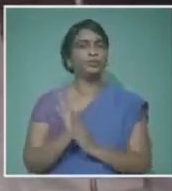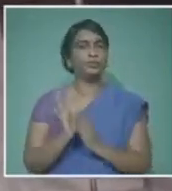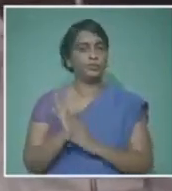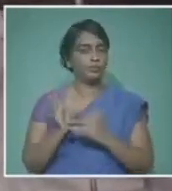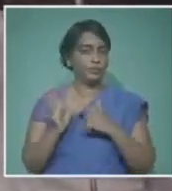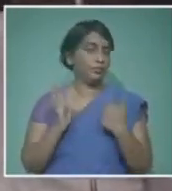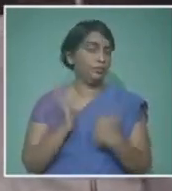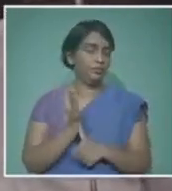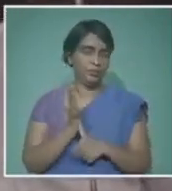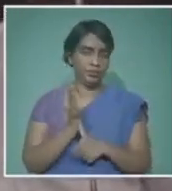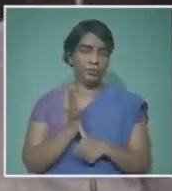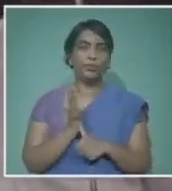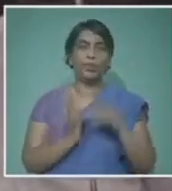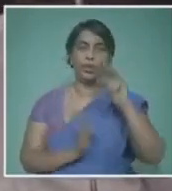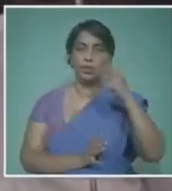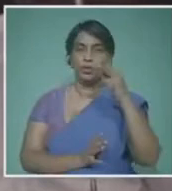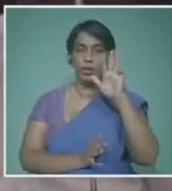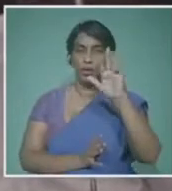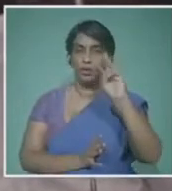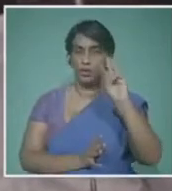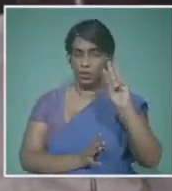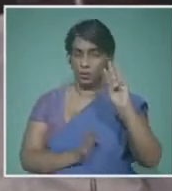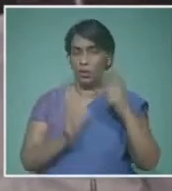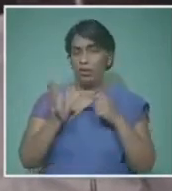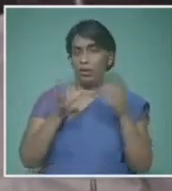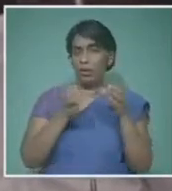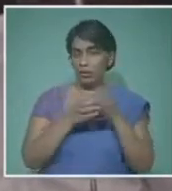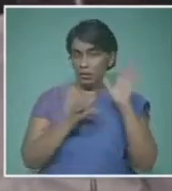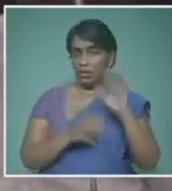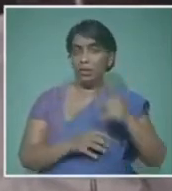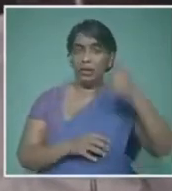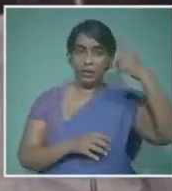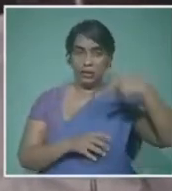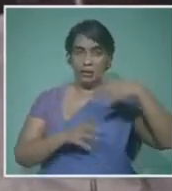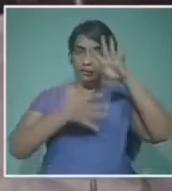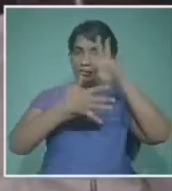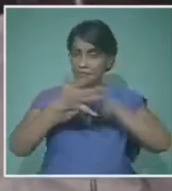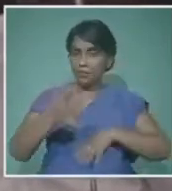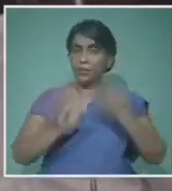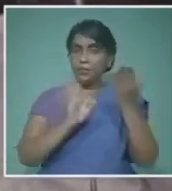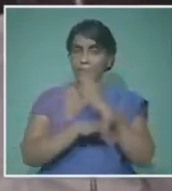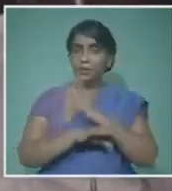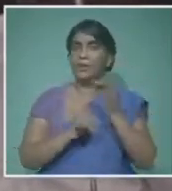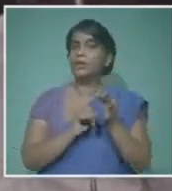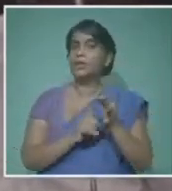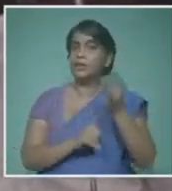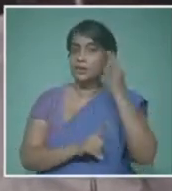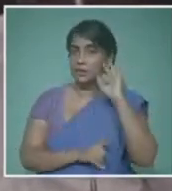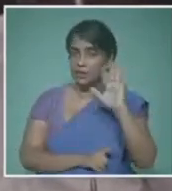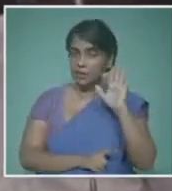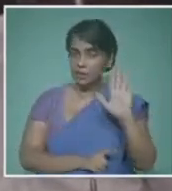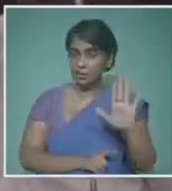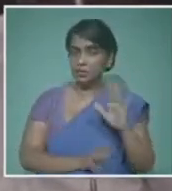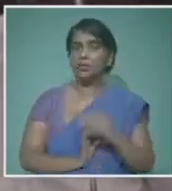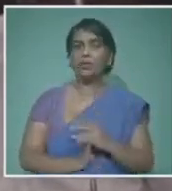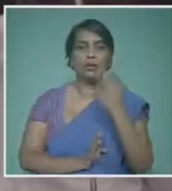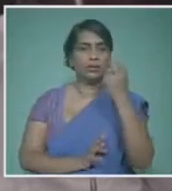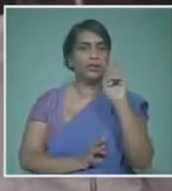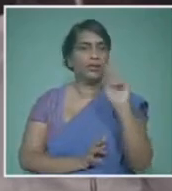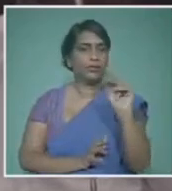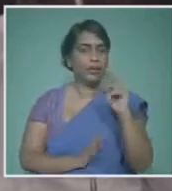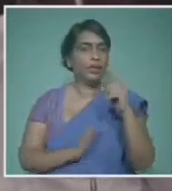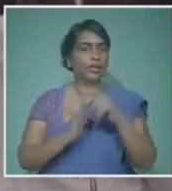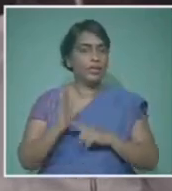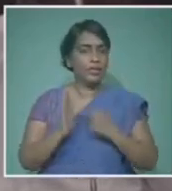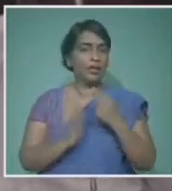පනතේ 393 වන අධිකාරිය වෙන දෙවන වගන්ති යටතේ වකට සිටි ජනාධිපතිතුමා විසින් 2020 ජනවාරි